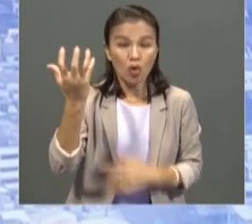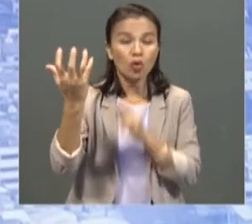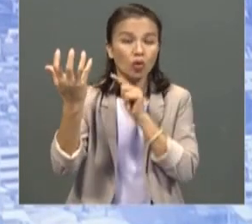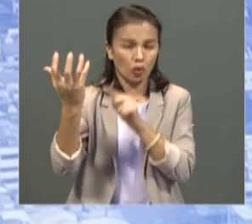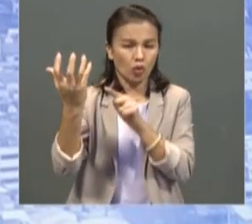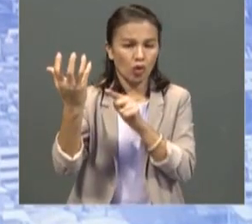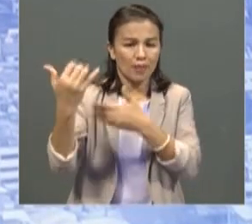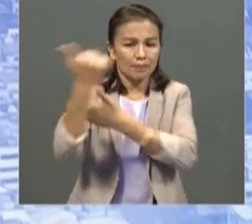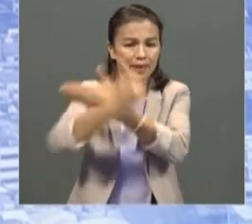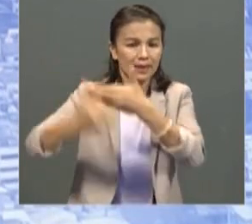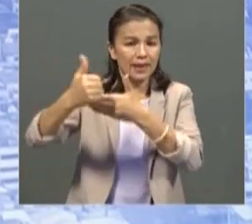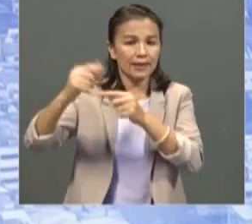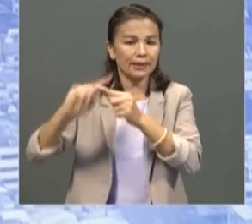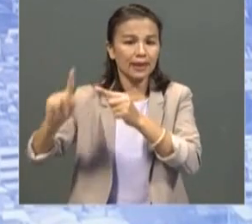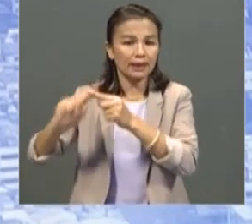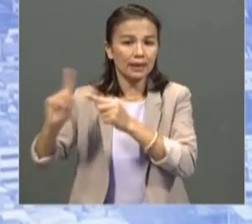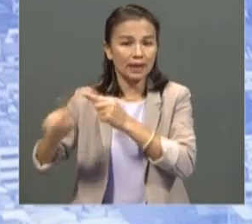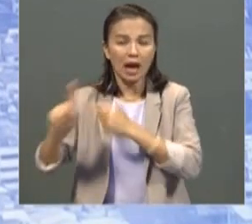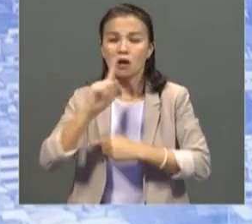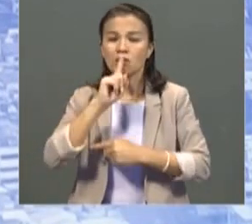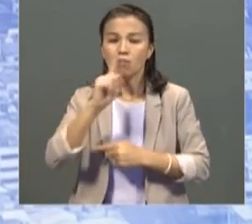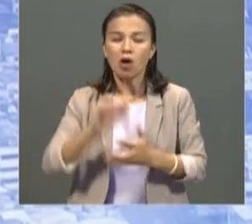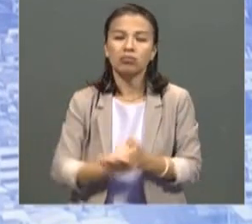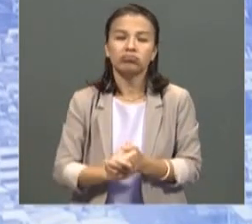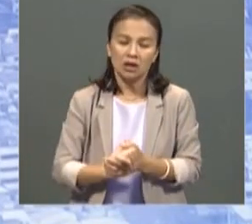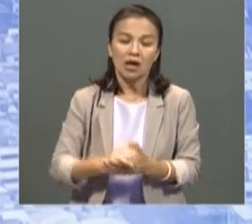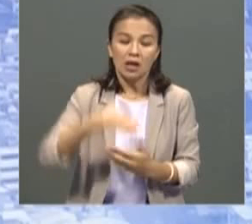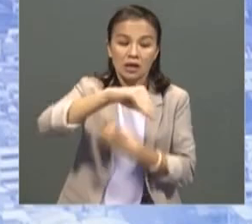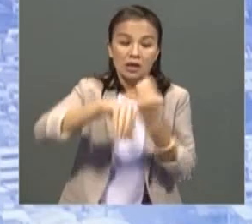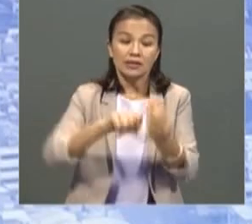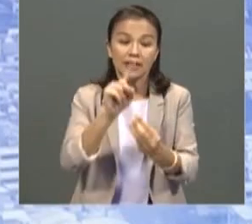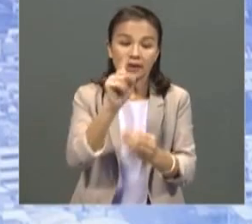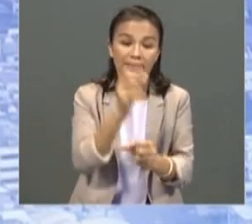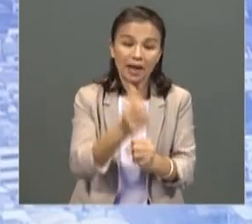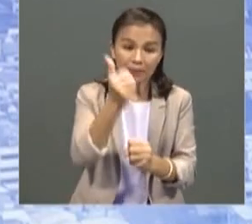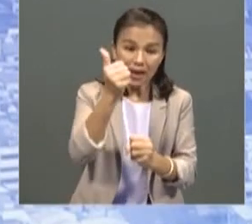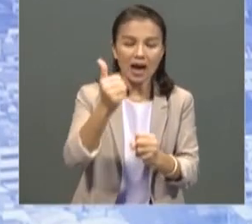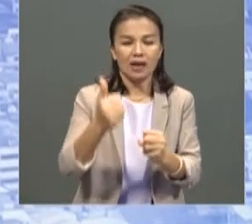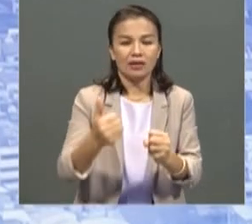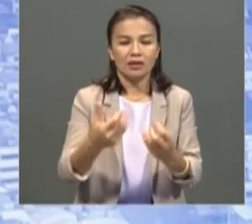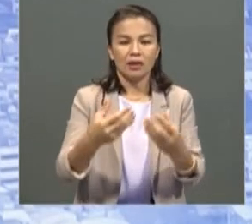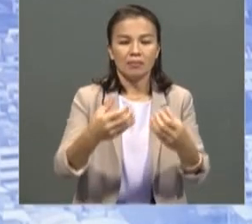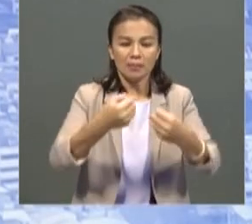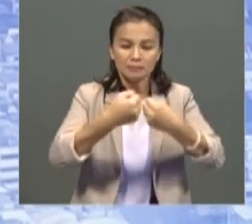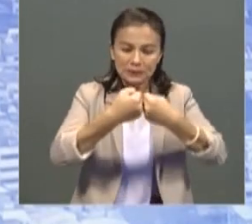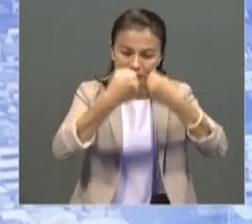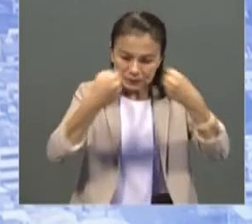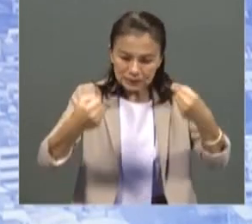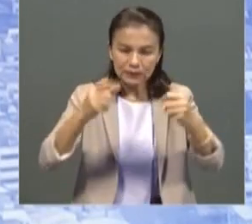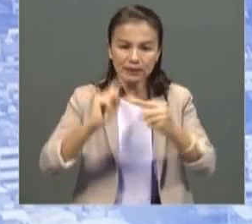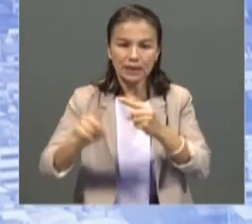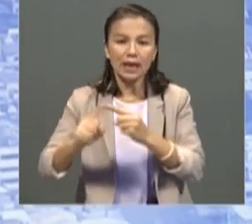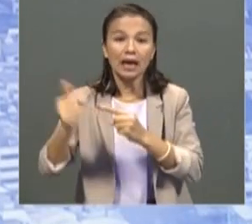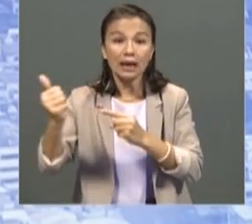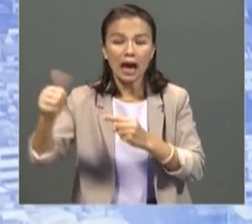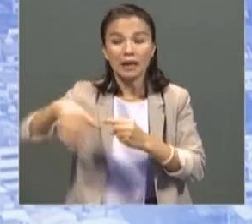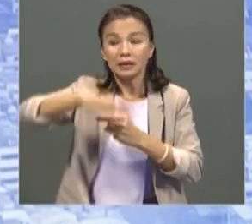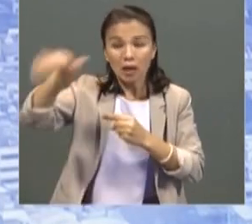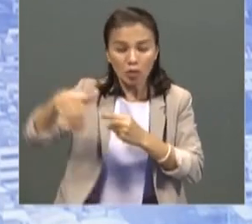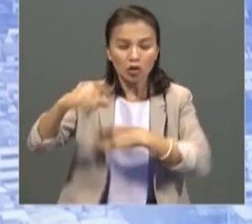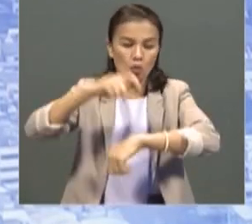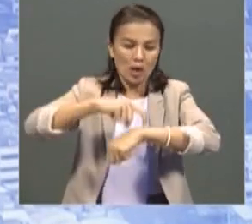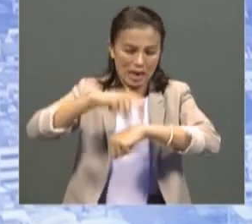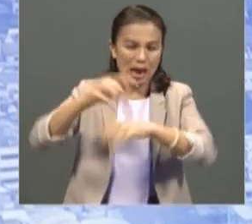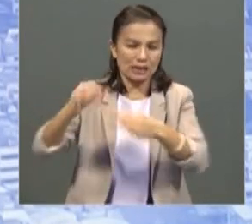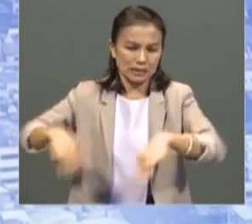ဒါကတော့တနက်ကဘာလုံးကတော့ပြောတယ်နော်ဒါဒီကောက်ွက်ဆေးရောက်လာတယ်ဆိုတာအလုံးဖြေလျှော့ခြင်းအတွက်အဓိကအဖြေပဲလို့ဖြစ်ပါတယ်ဒါပေမဲ့လည်းကောက်ွက်ဆေးဘလောက်ပဲရှိ